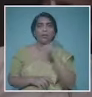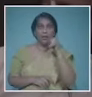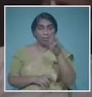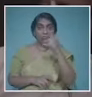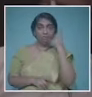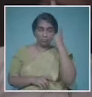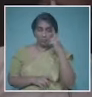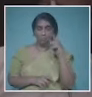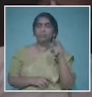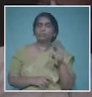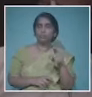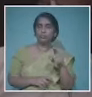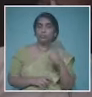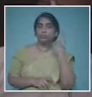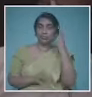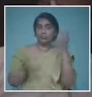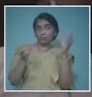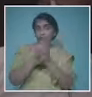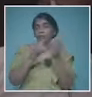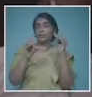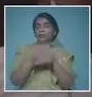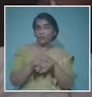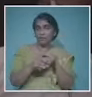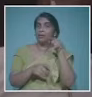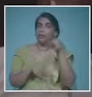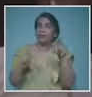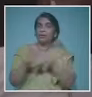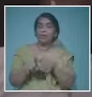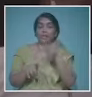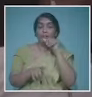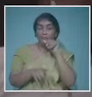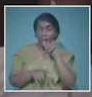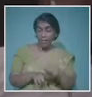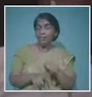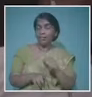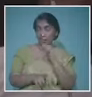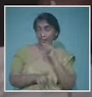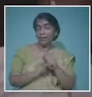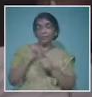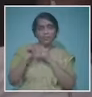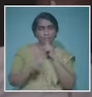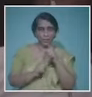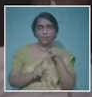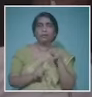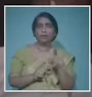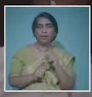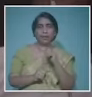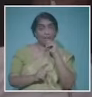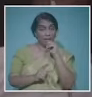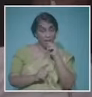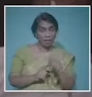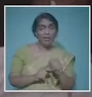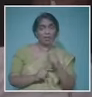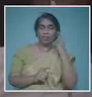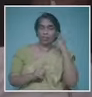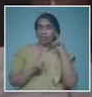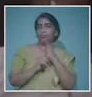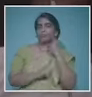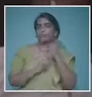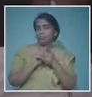නේ. වියත්මකෙන් ආපු පුද්ගලයෙක් නේ. ඒසා ඇත්ත වරප්‍රසාද කතා කරන්නට ඕනේ. අපි ඇත්ත වරප්‍රසාදේ තමයි කරු